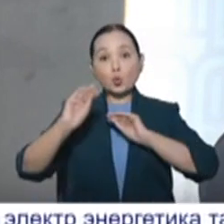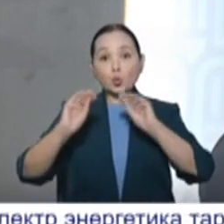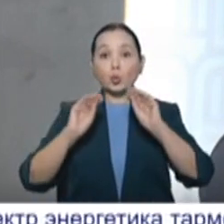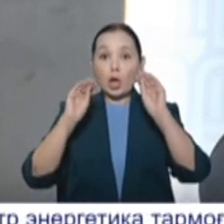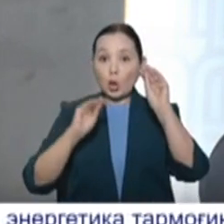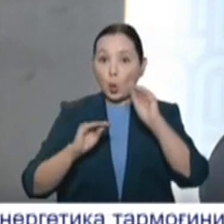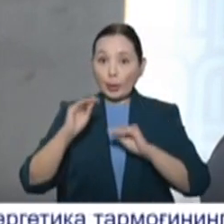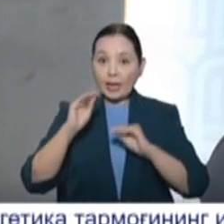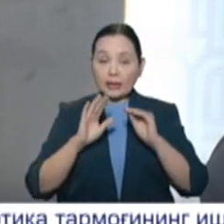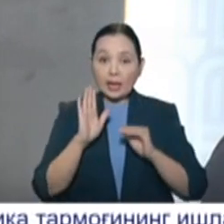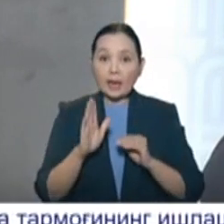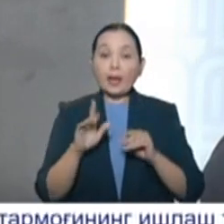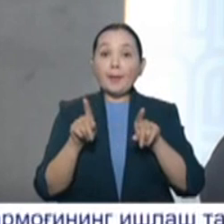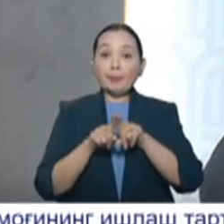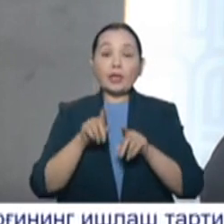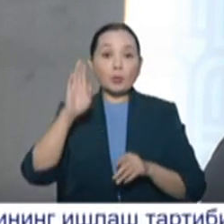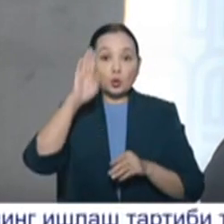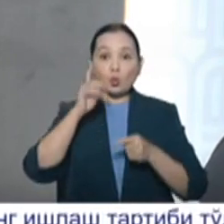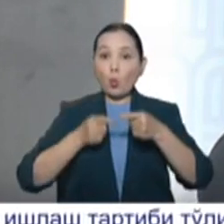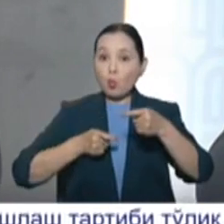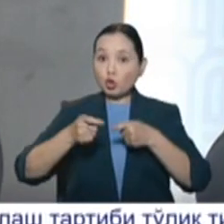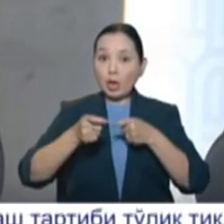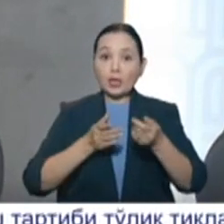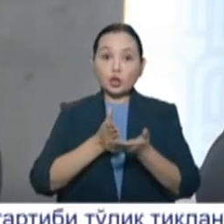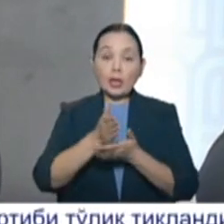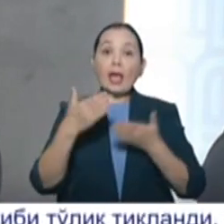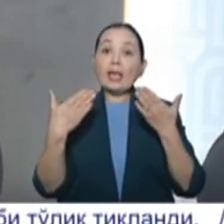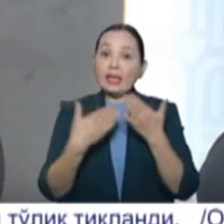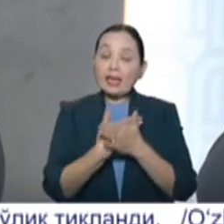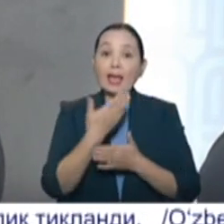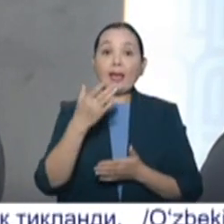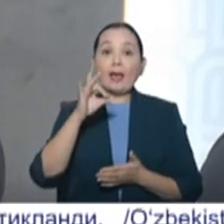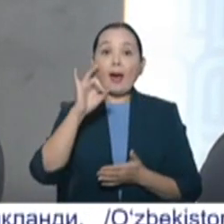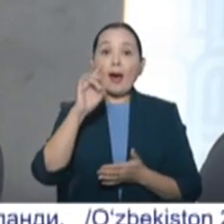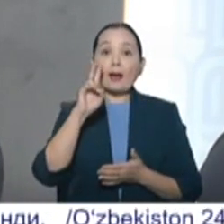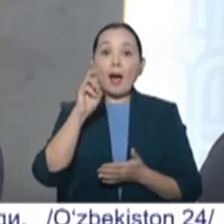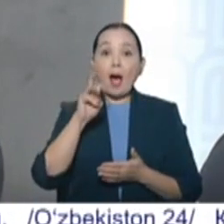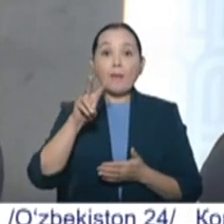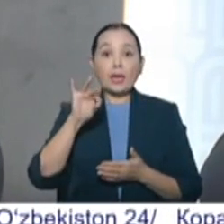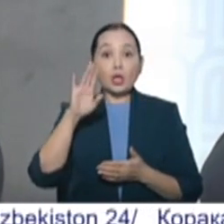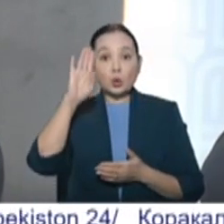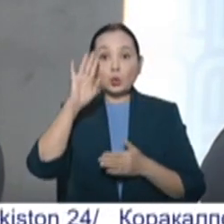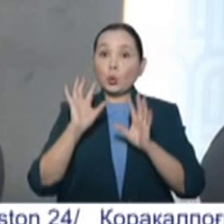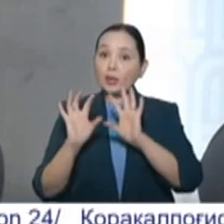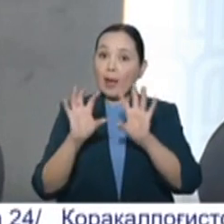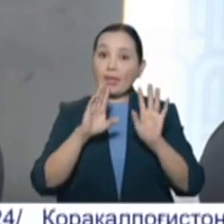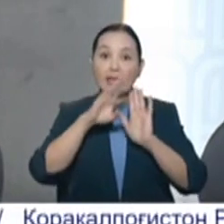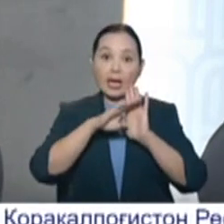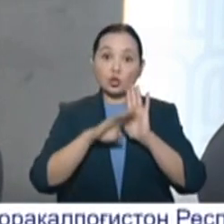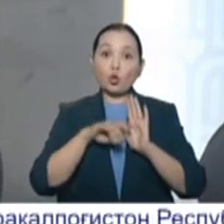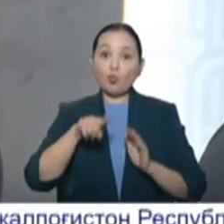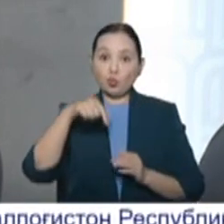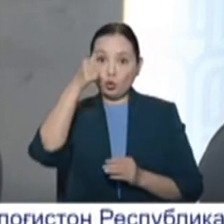o'rnatiladi. Hamda shu suv boshqarish tizimida yangi o'sha raqamli suv ta'minot degan dastur bu yil